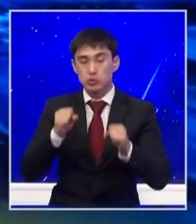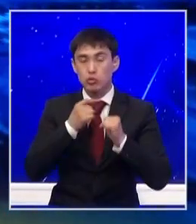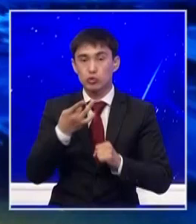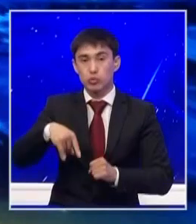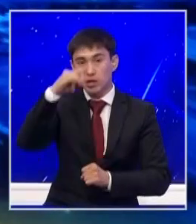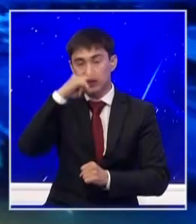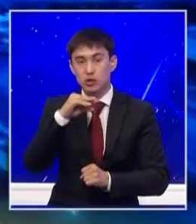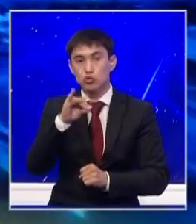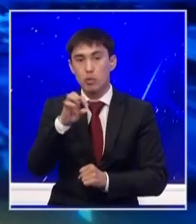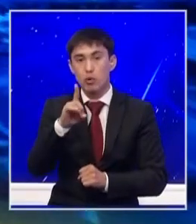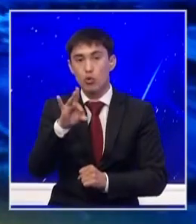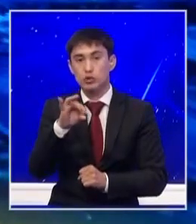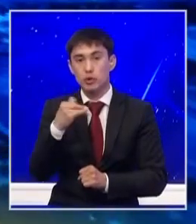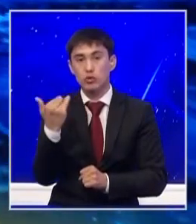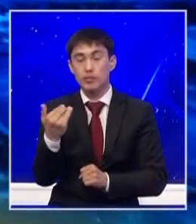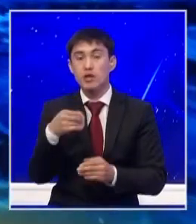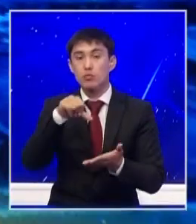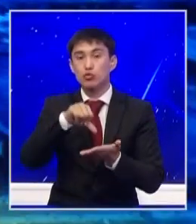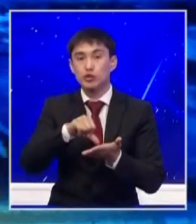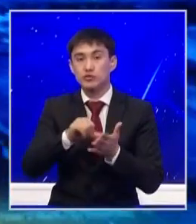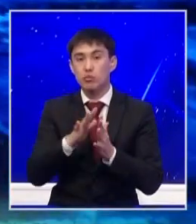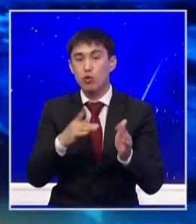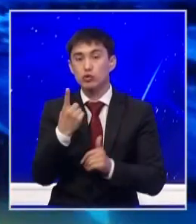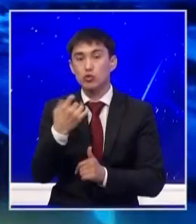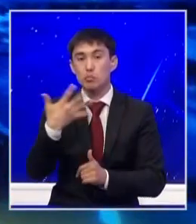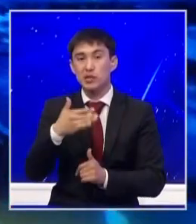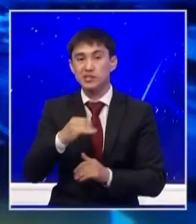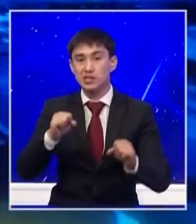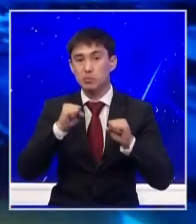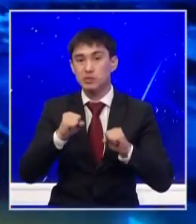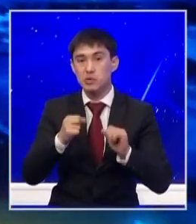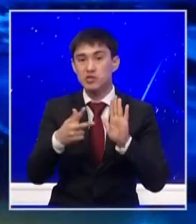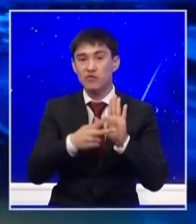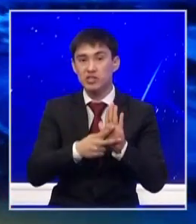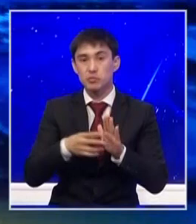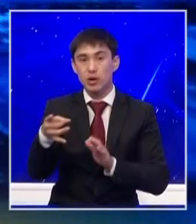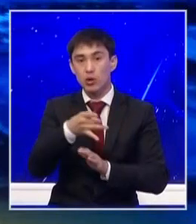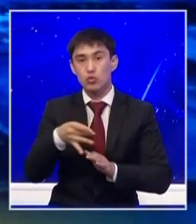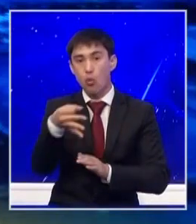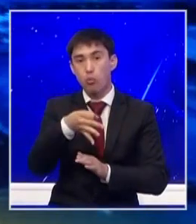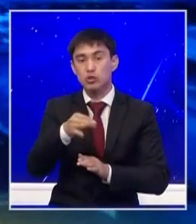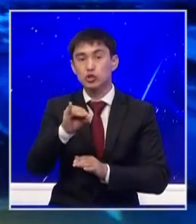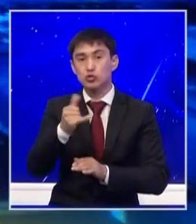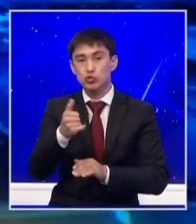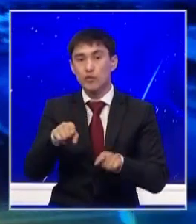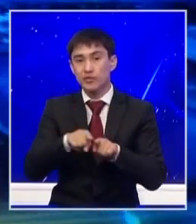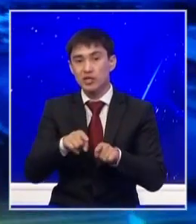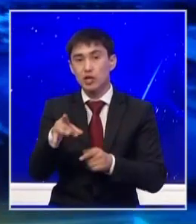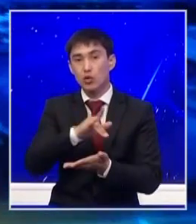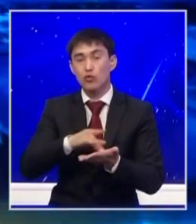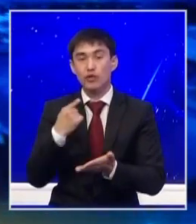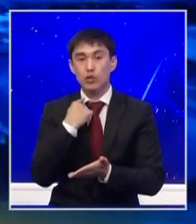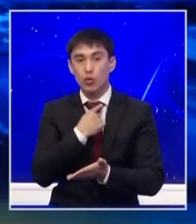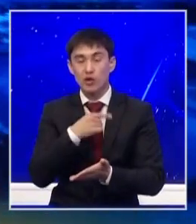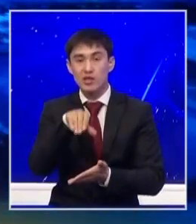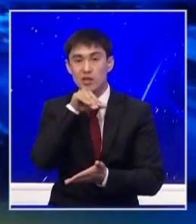жумабека куанышбайулы в нем приняли участие более 150 спортсменов из восьми районов области Жетысу а также городов